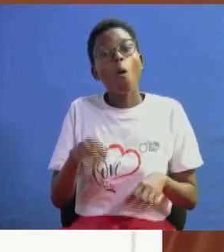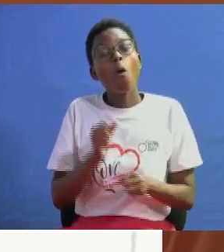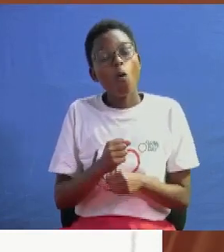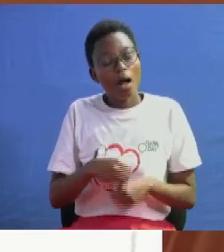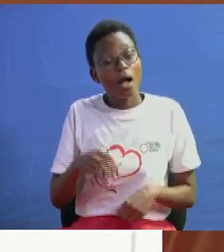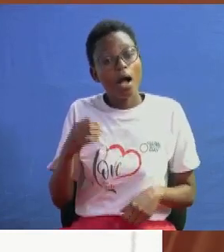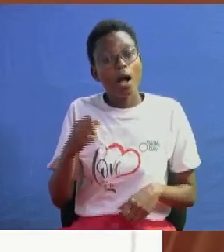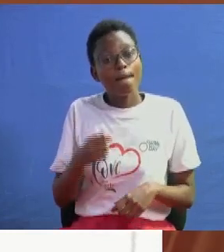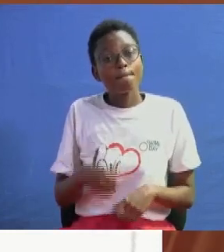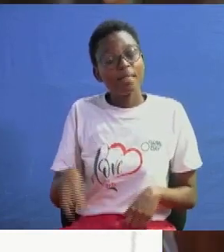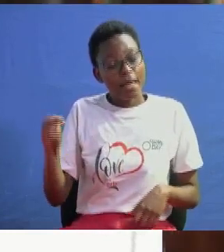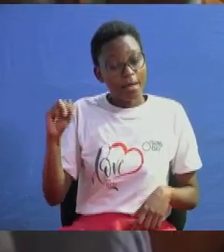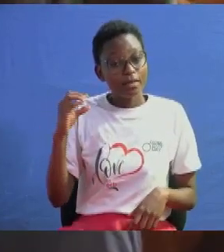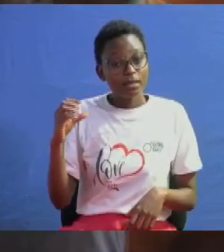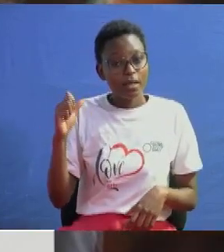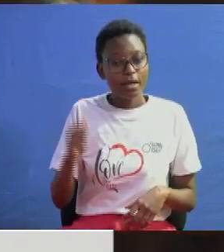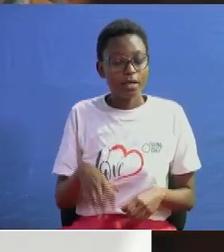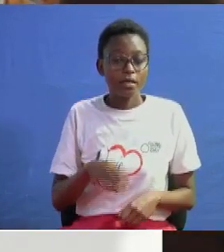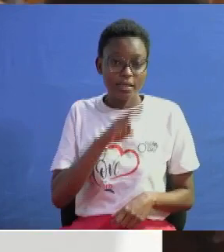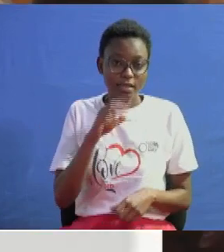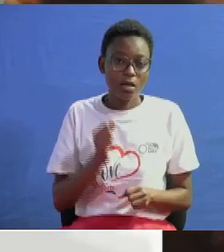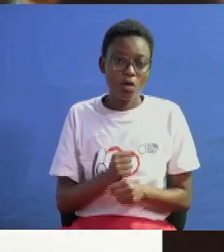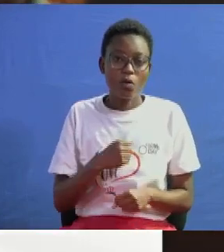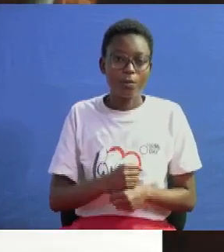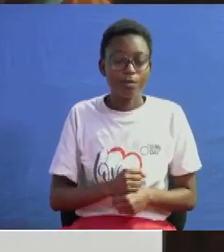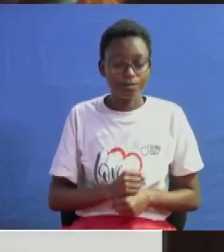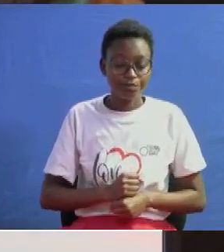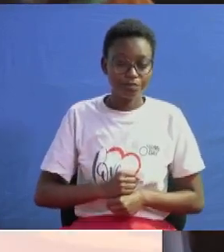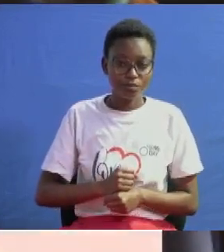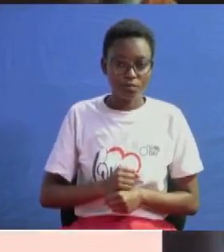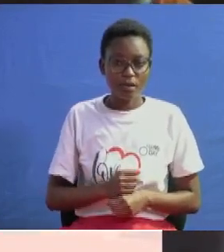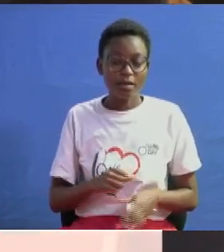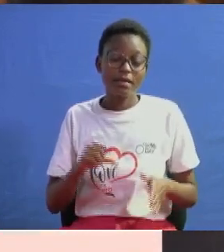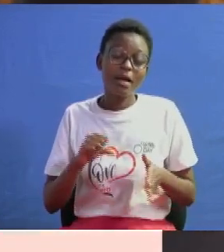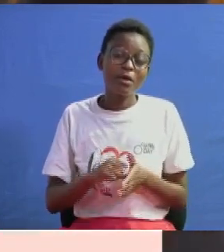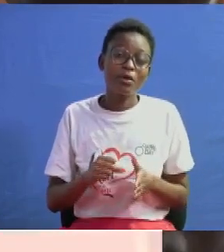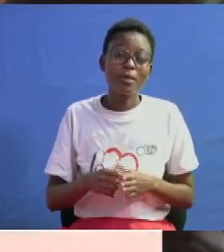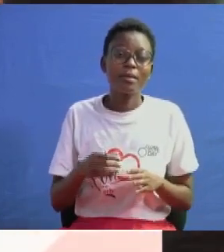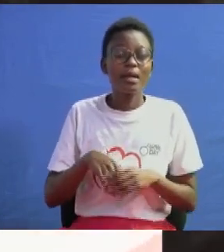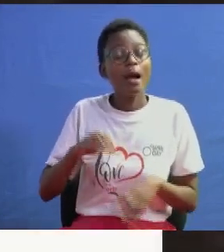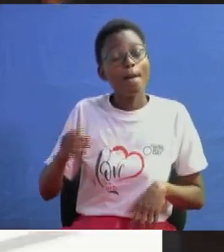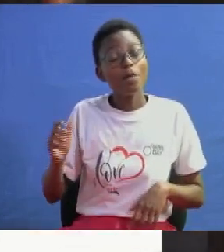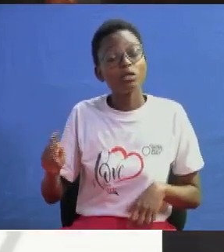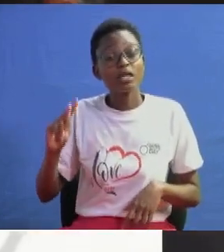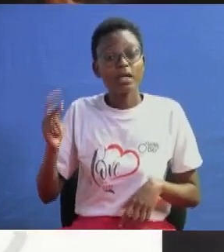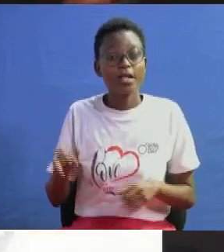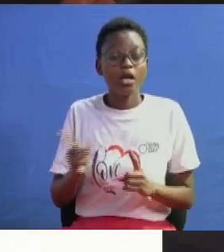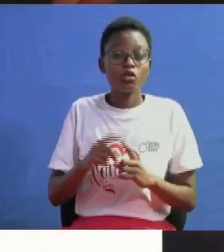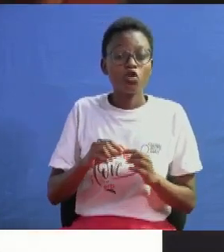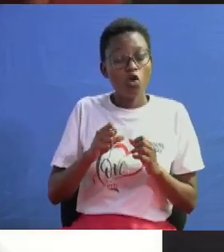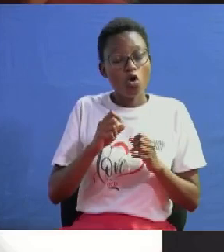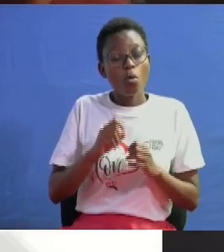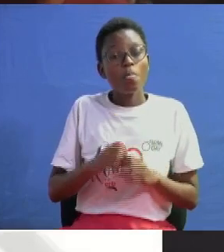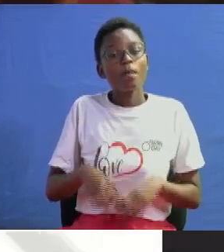kwanza, wananchi waone kazi yako. With the looming controversy in the Mount Kenya region to drop Deputy President Gachagua and